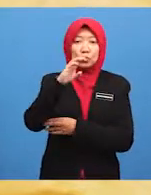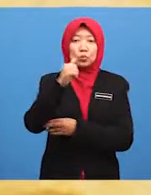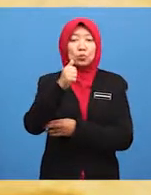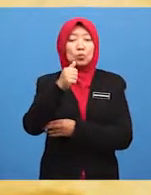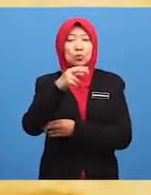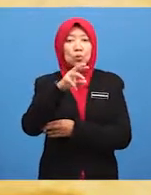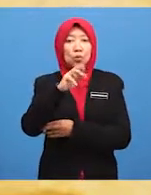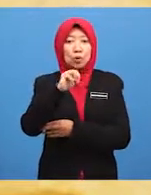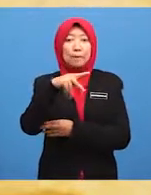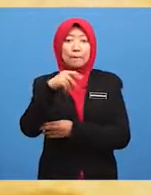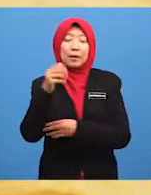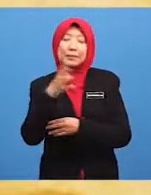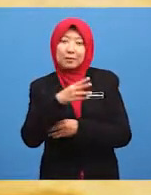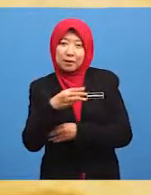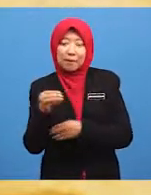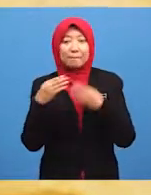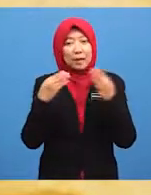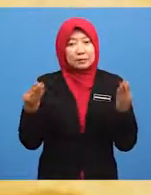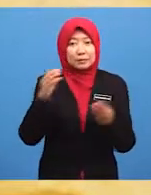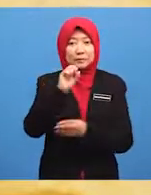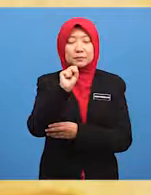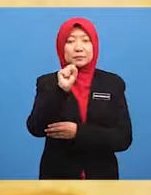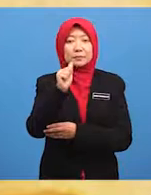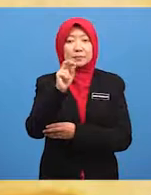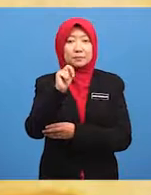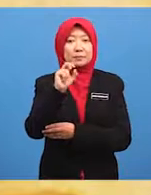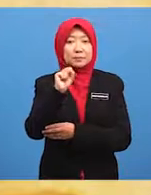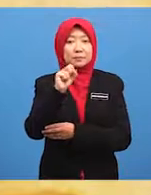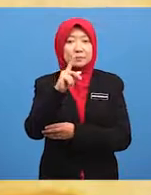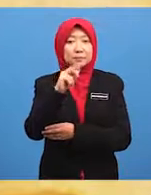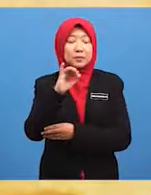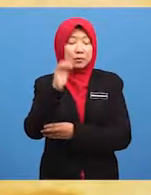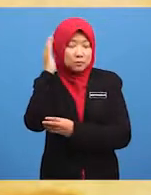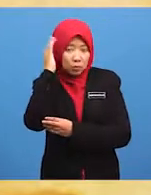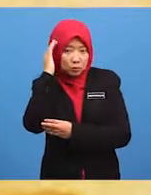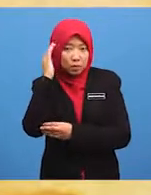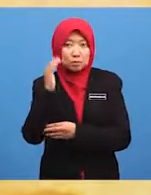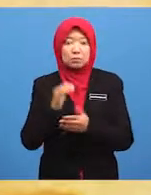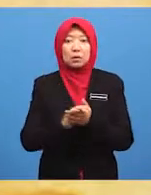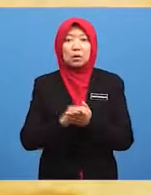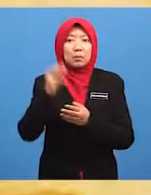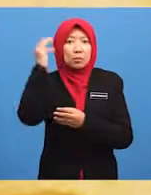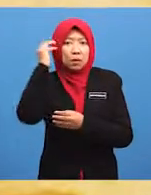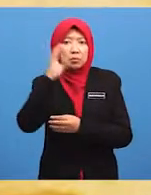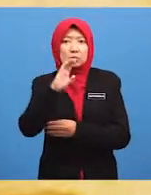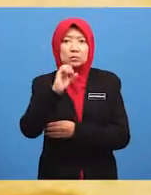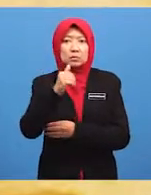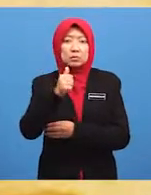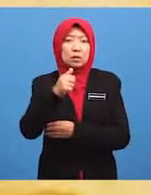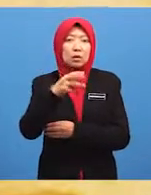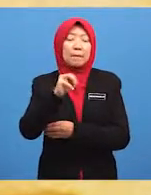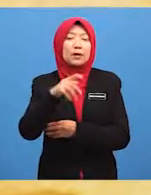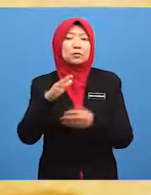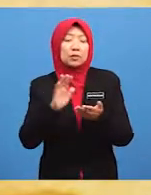dan bahasa Sanskrit. Tahukah murid-murid, bahasa Melayu Champa menjadi bahasa utama